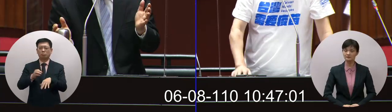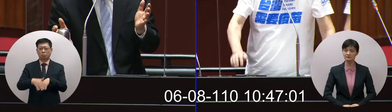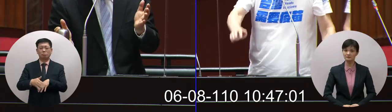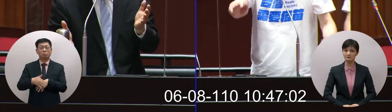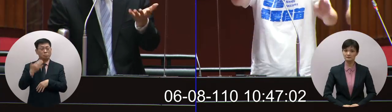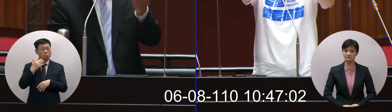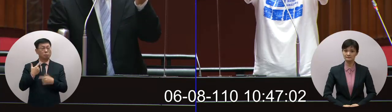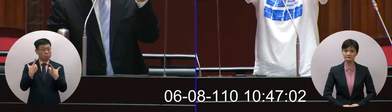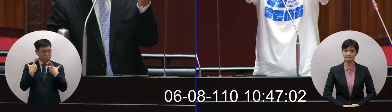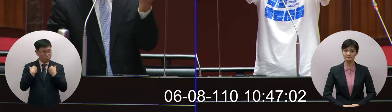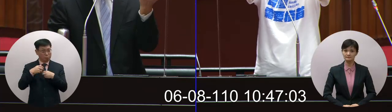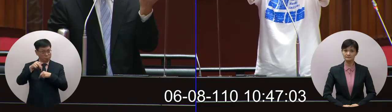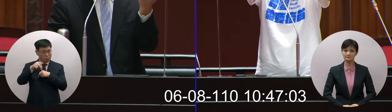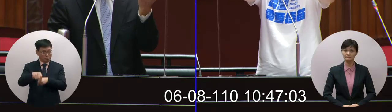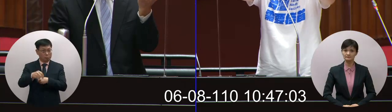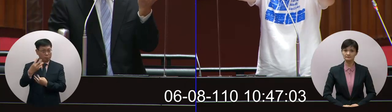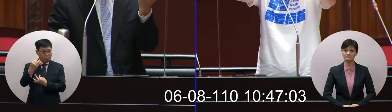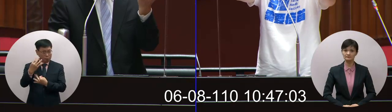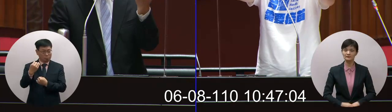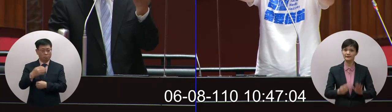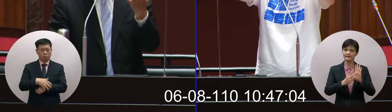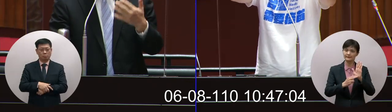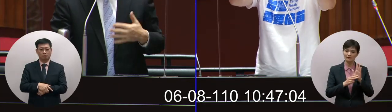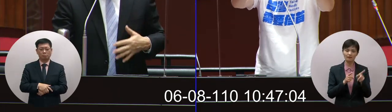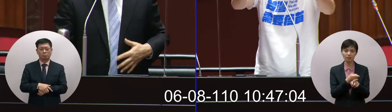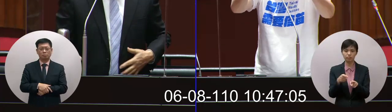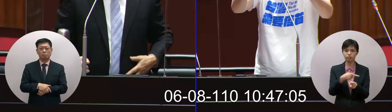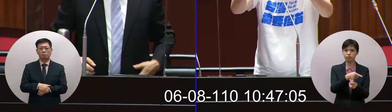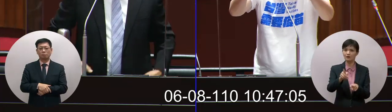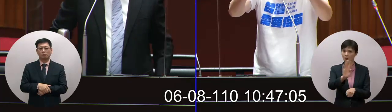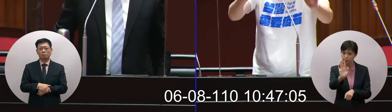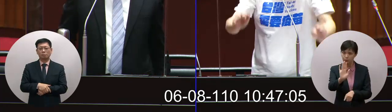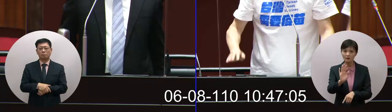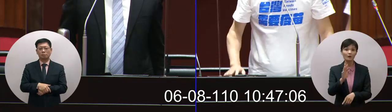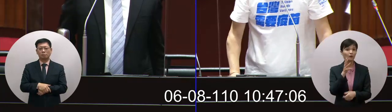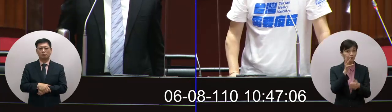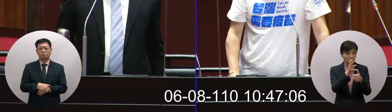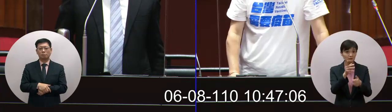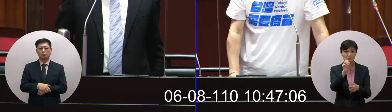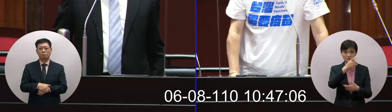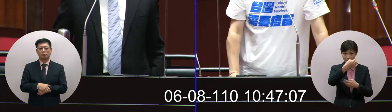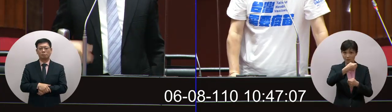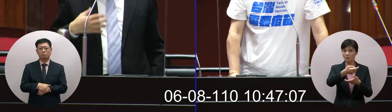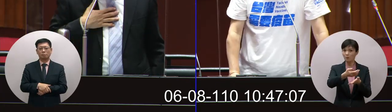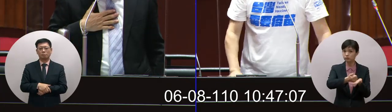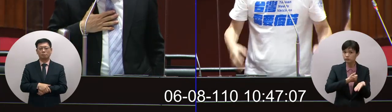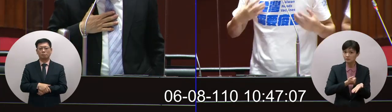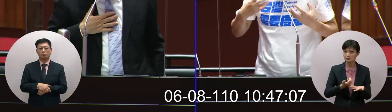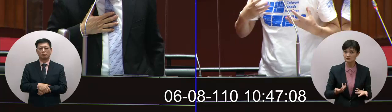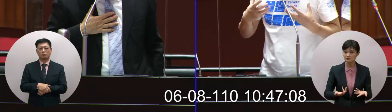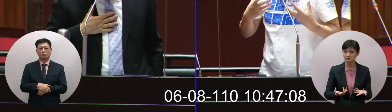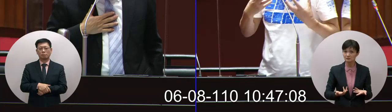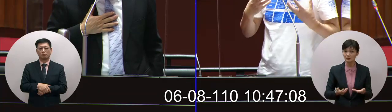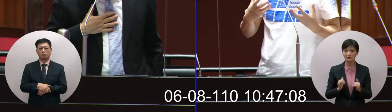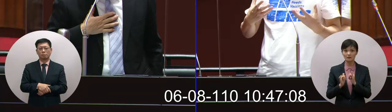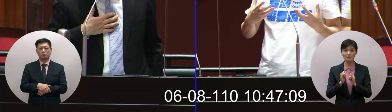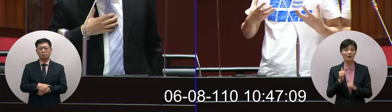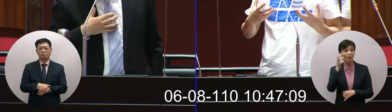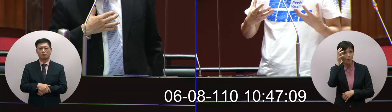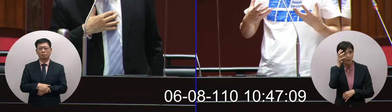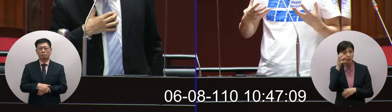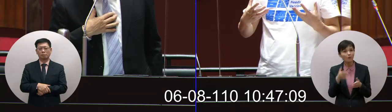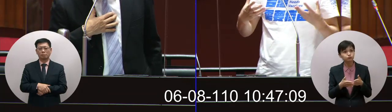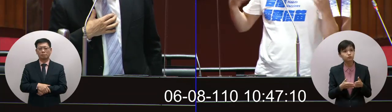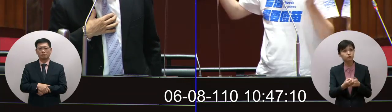果照原来，我们都有报告。 这些问题，请问什么时候会到？ 对我们 老百姓只想知